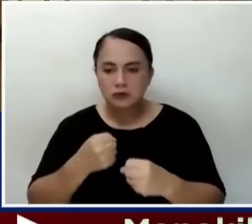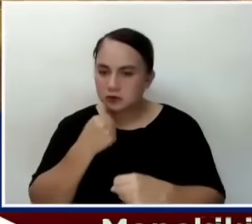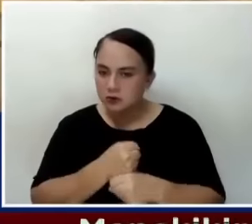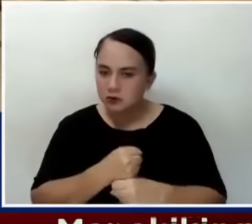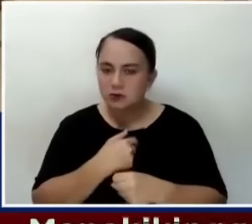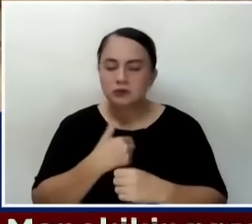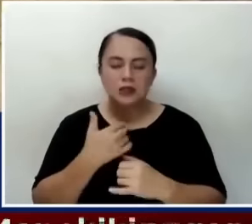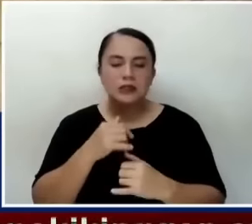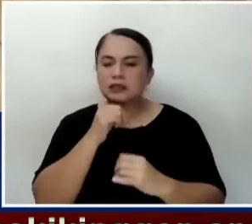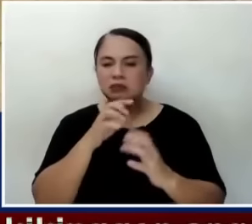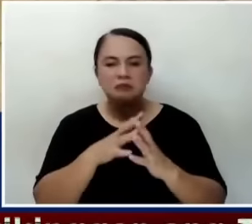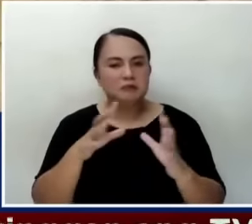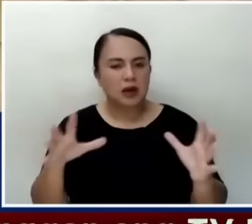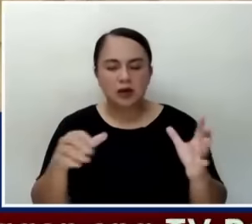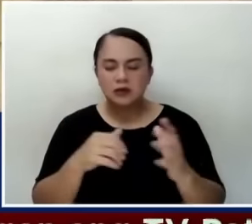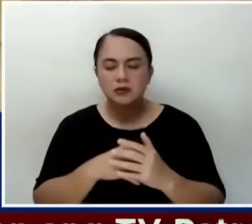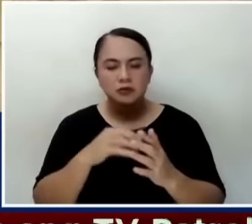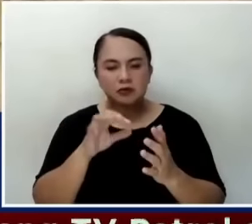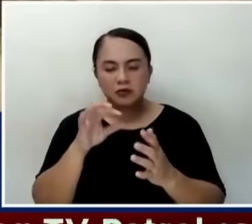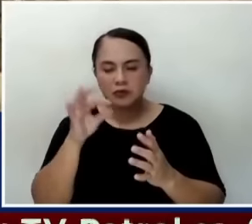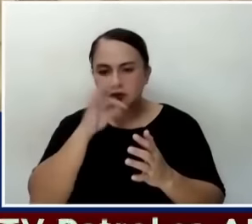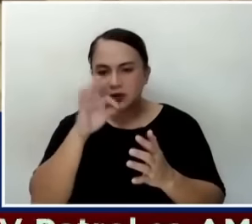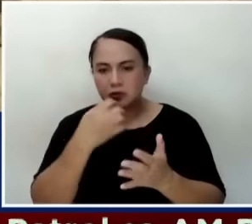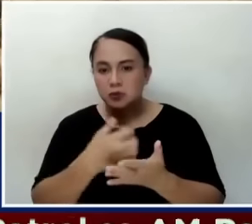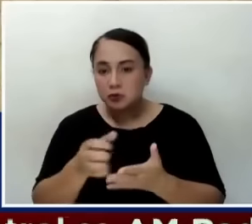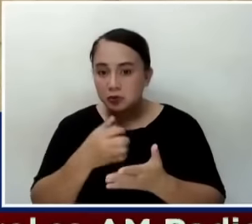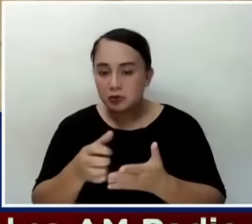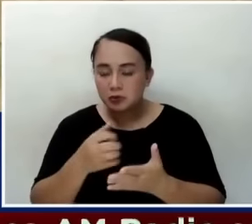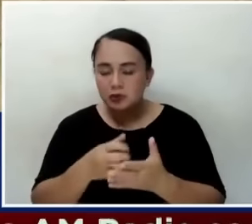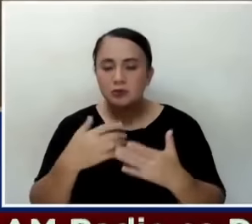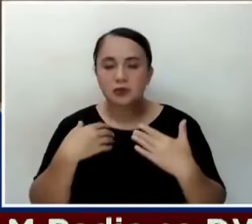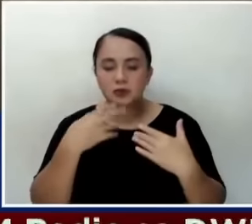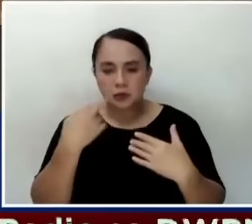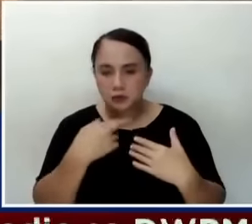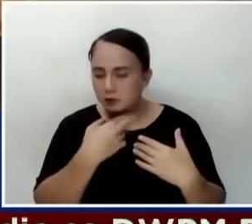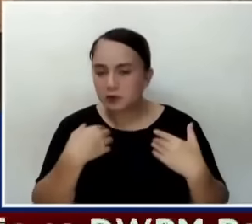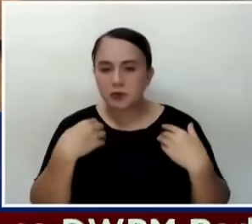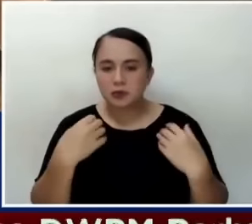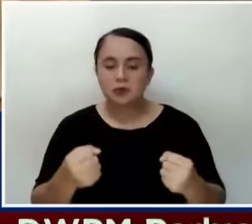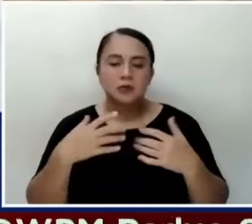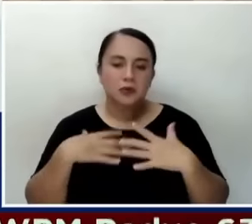gaanong gumastos sa mga Pinoy sa mga hotel at restaurant, kalusugan at pananamit.